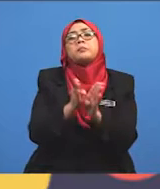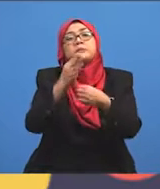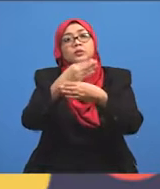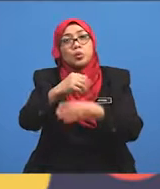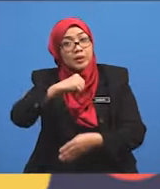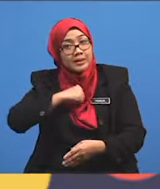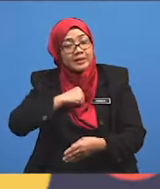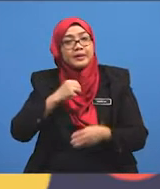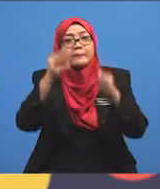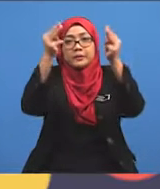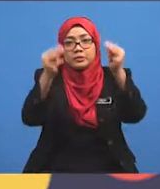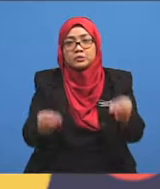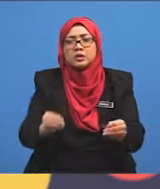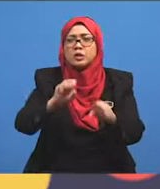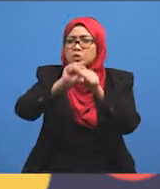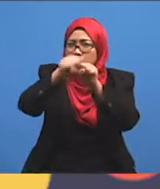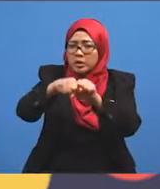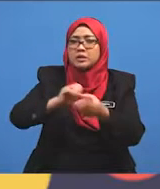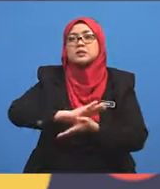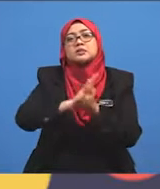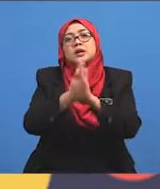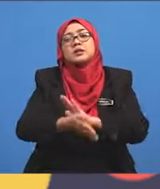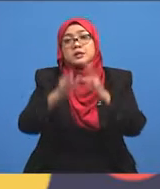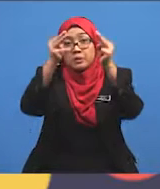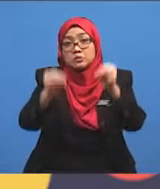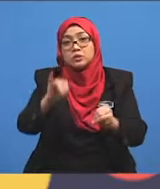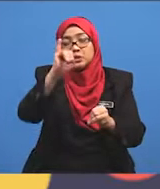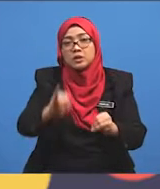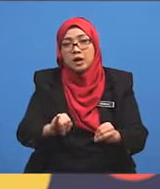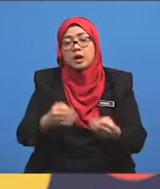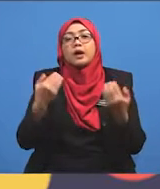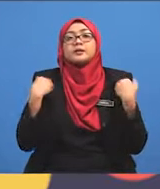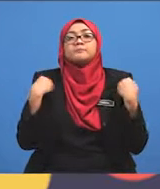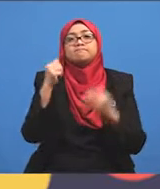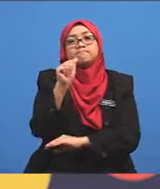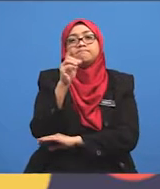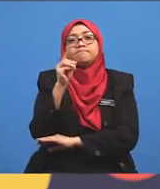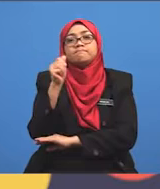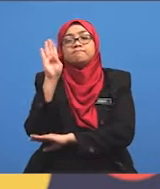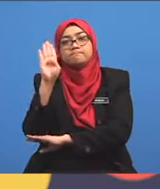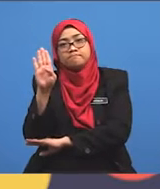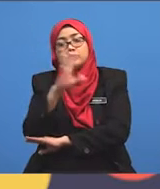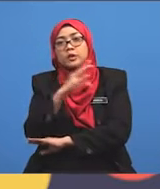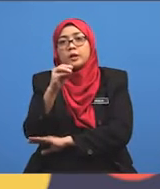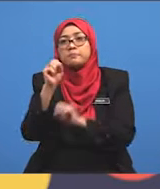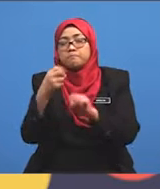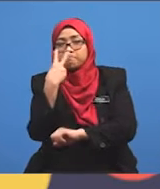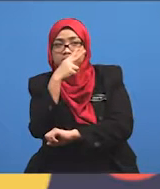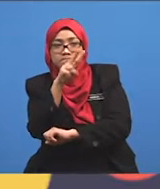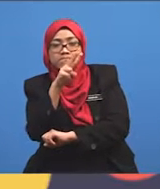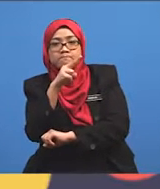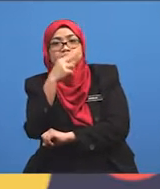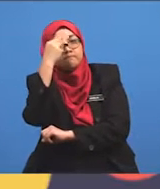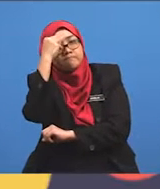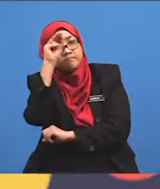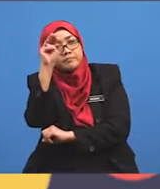manusia supaya menjadi insan yang beradab dan dipandang mulia oleh orang lain. Yang ketiga, dapat mengelakkan